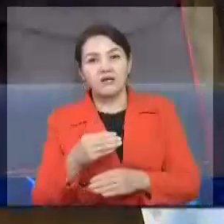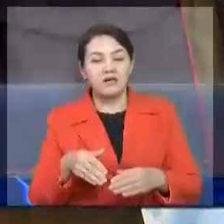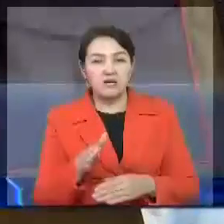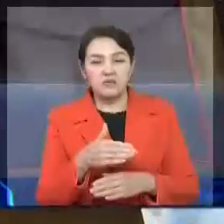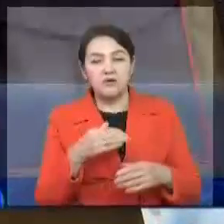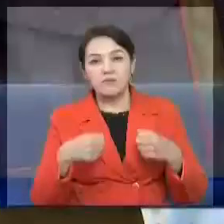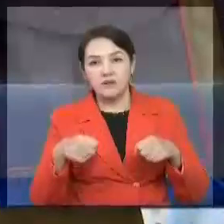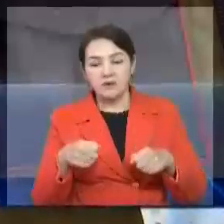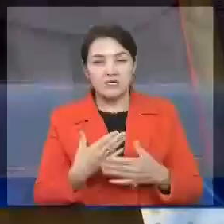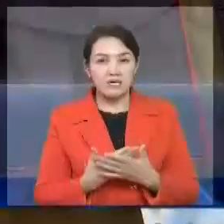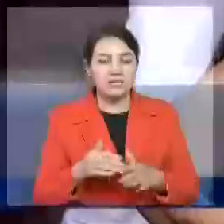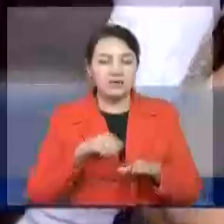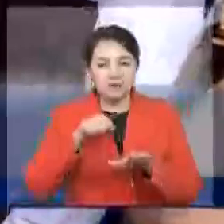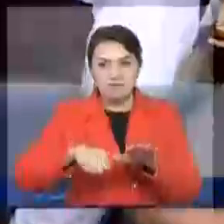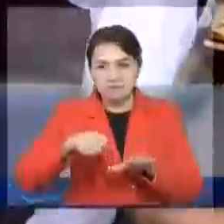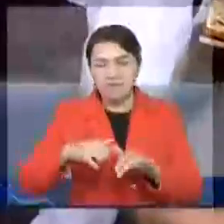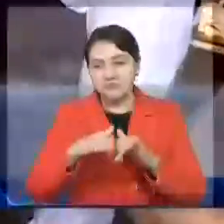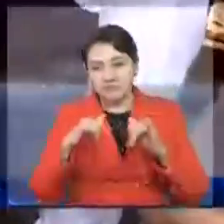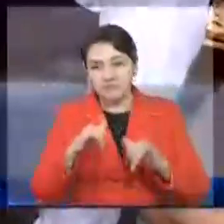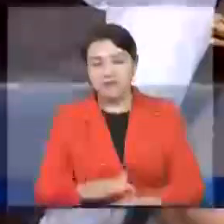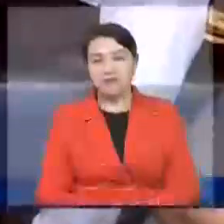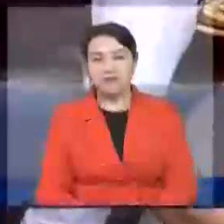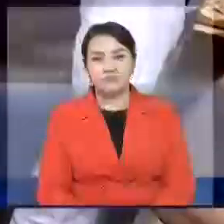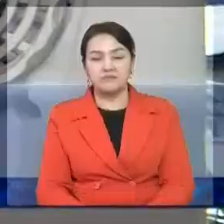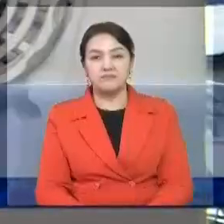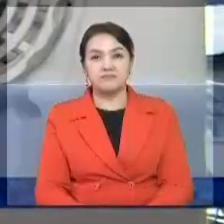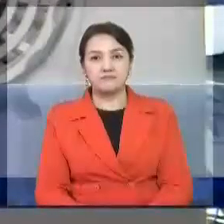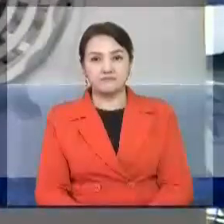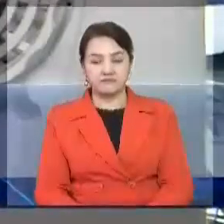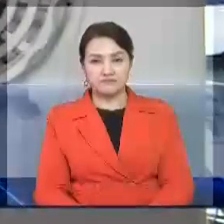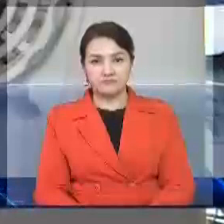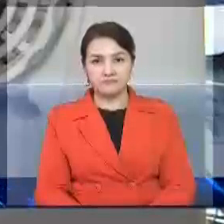продукции. Больше всего развито швейное производство.